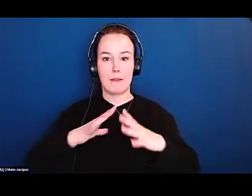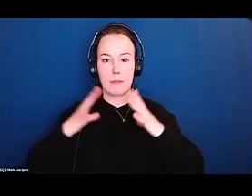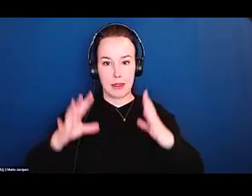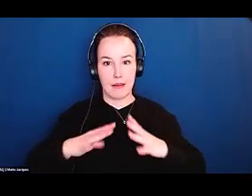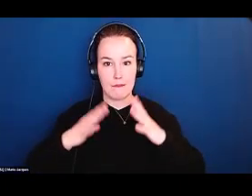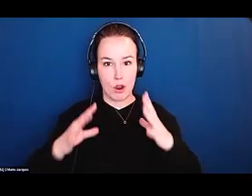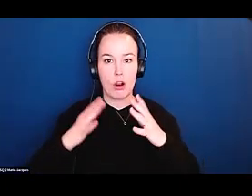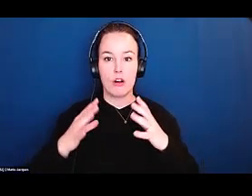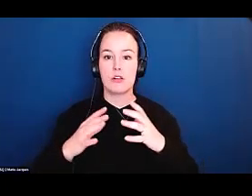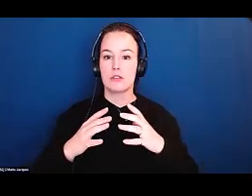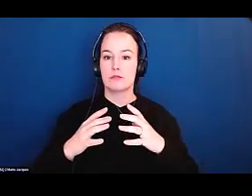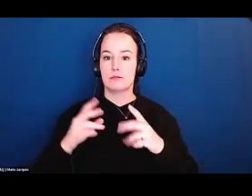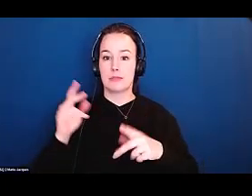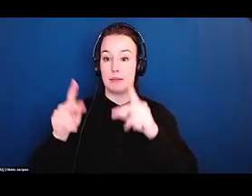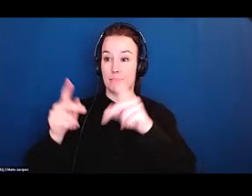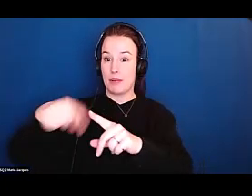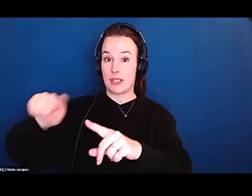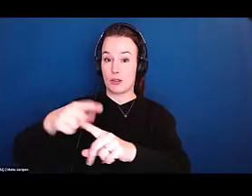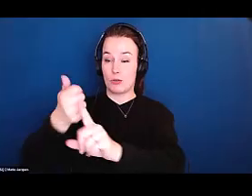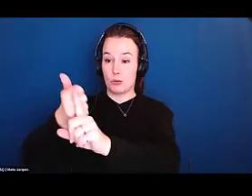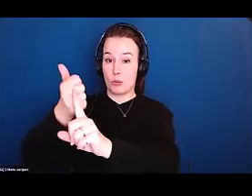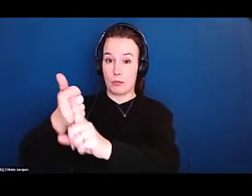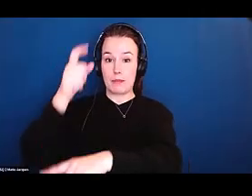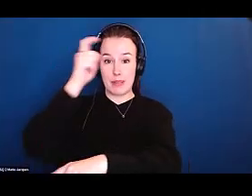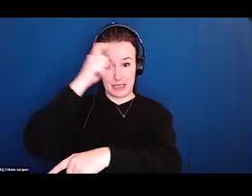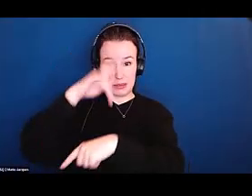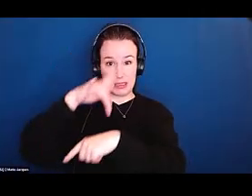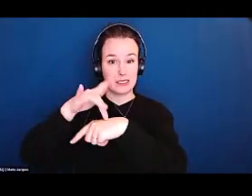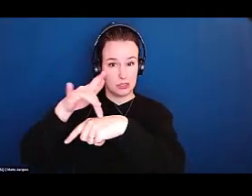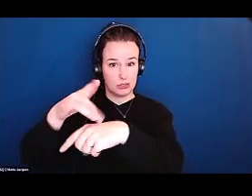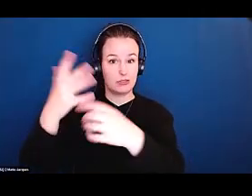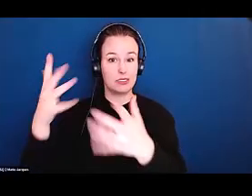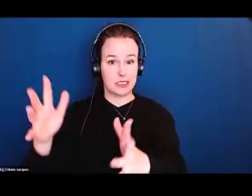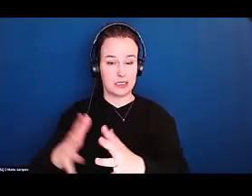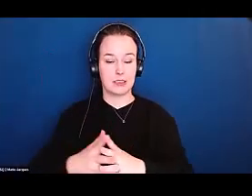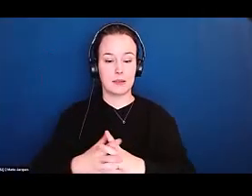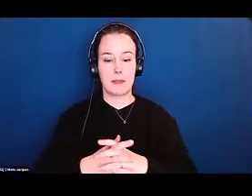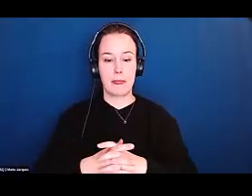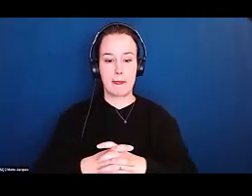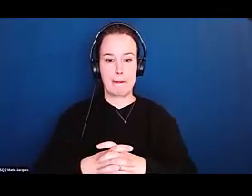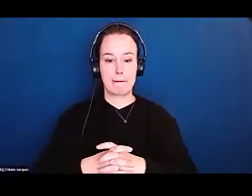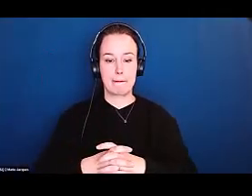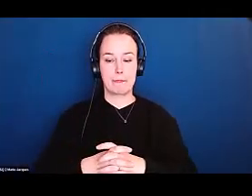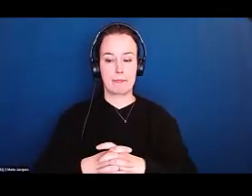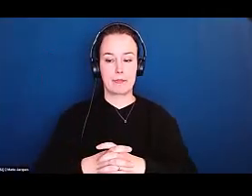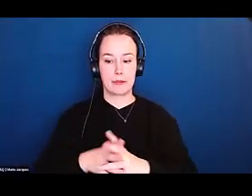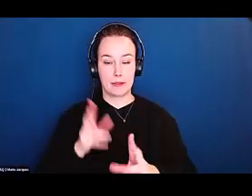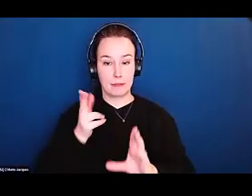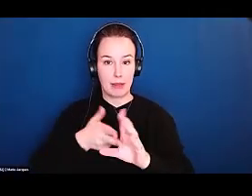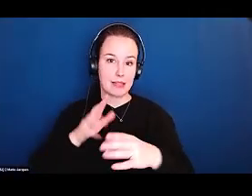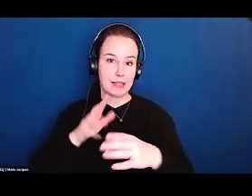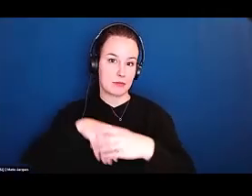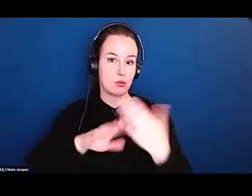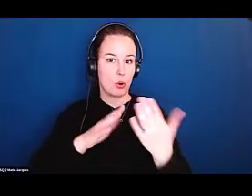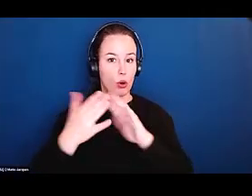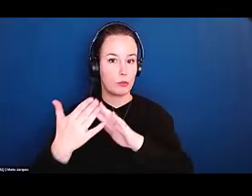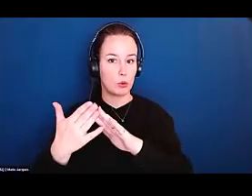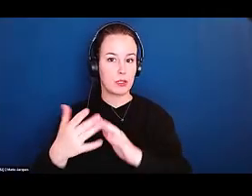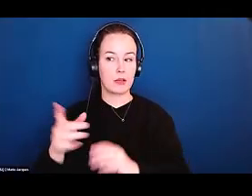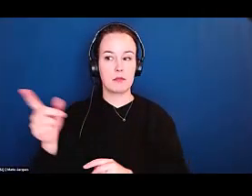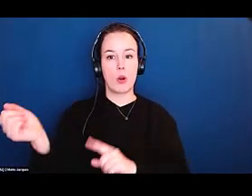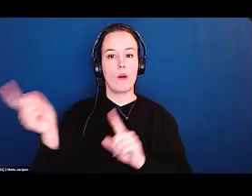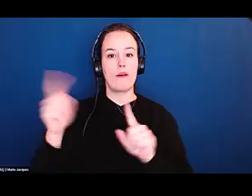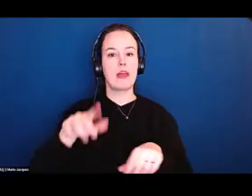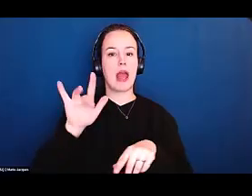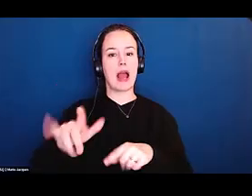venus et il s'agit de personnes qui ont des expériences vécues et des membres de la communauté qui